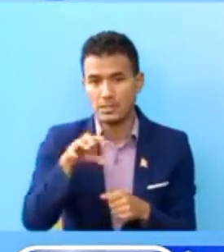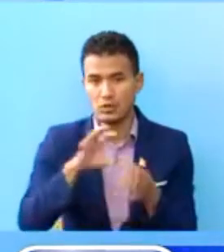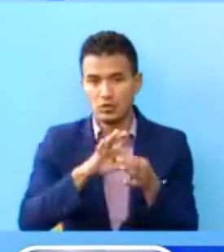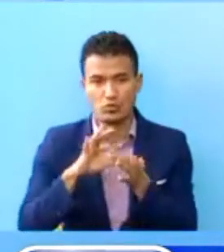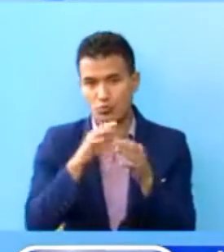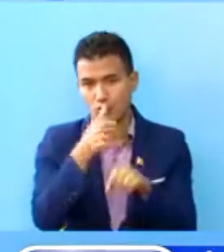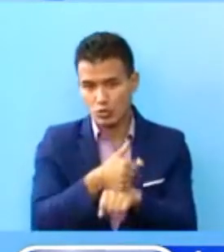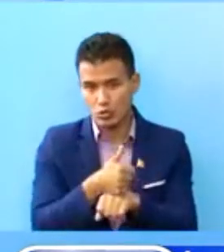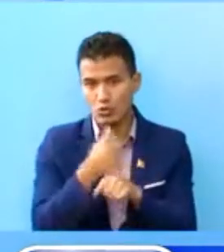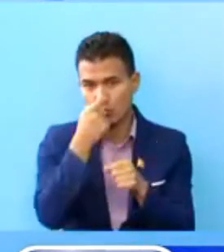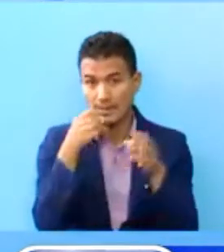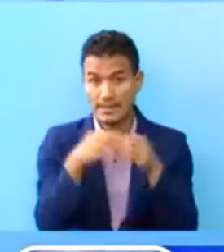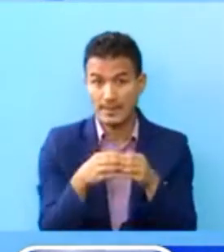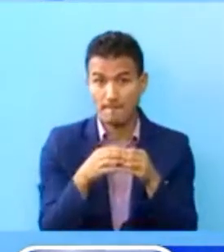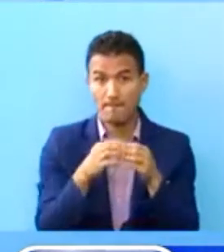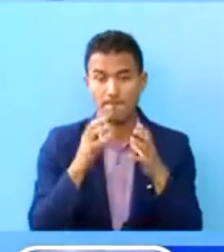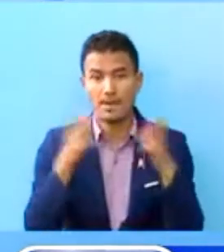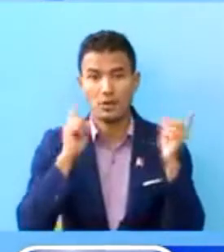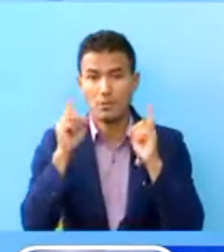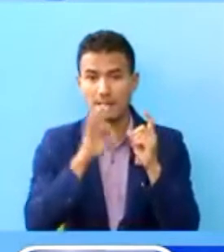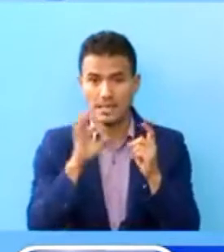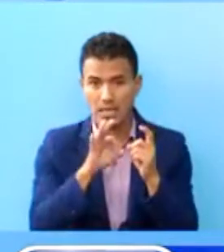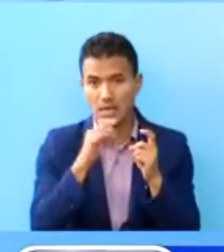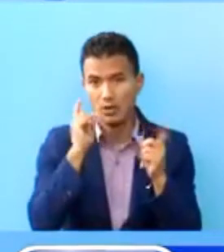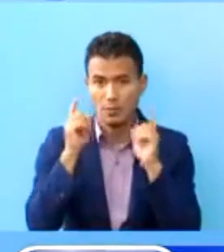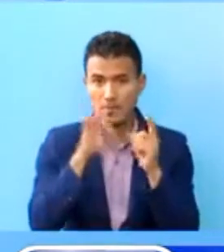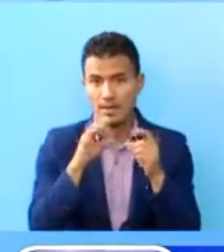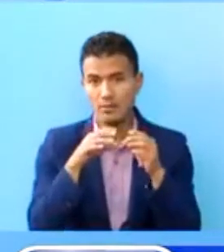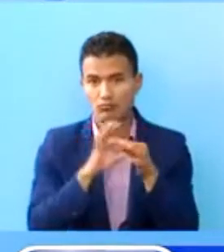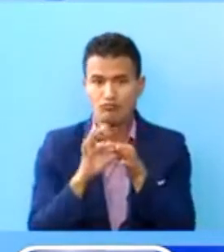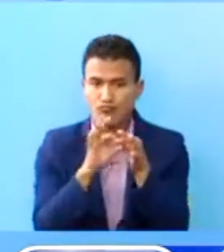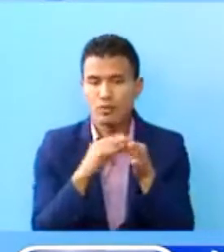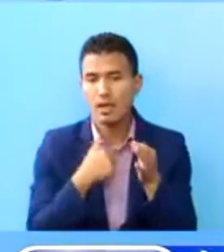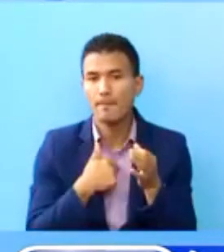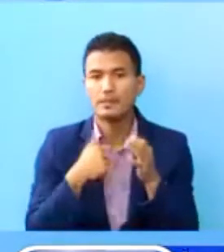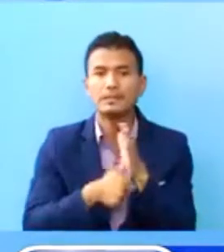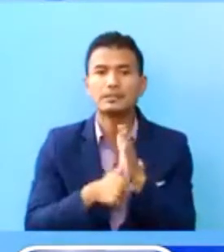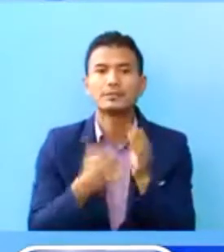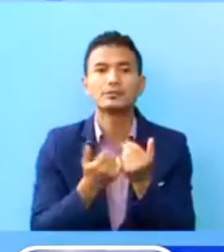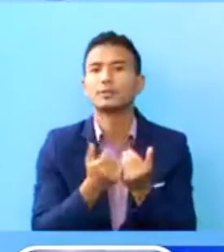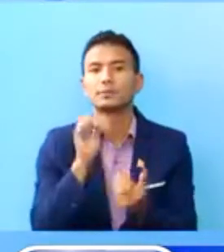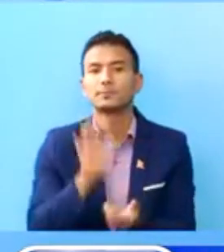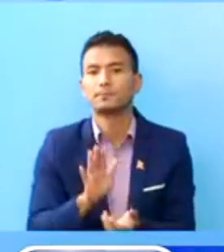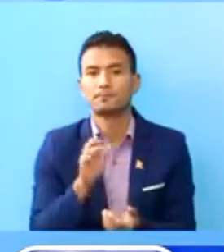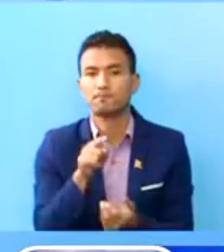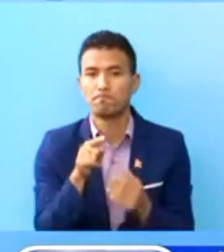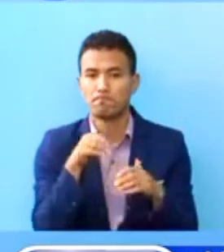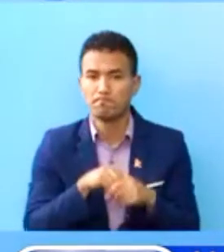स्वास्थ्य संयोजक, पालिका, महानगरपालिका, नगरपालिकाको समन्वयमा हामीले चाहिँ जाँच गरेका छौँ।